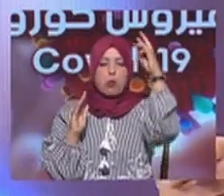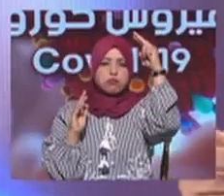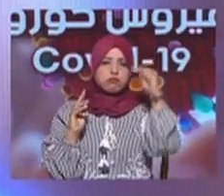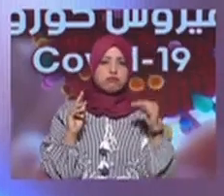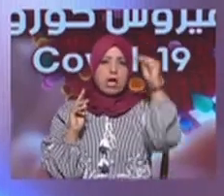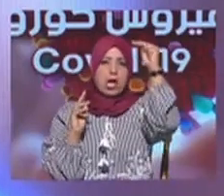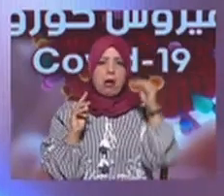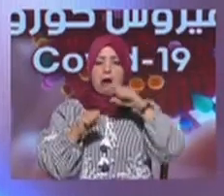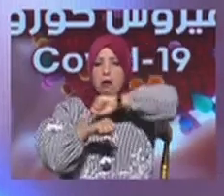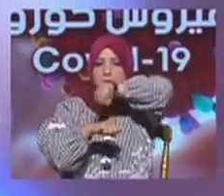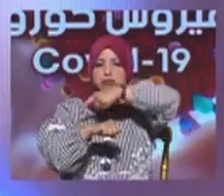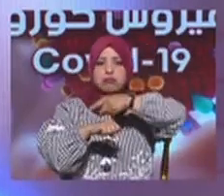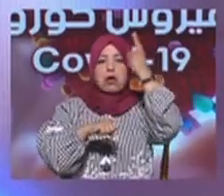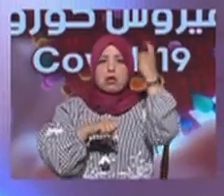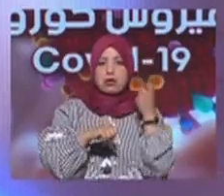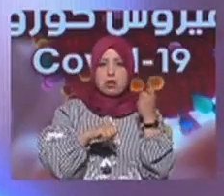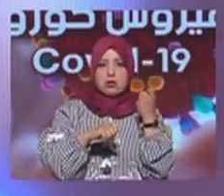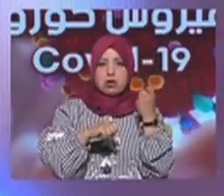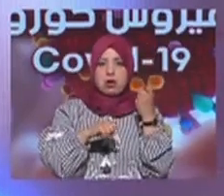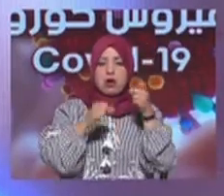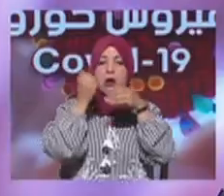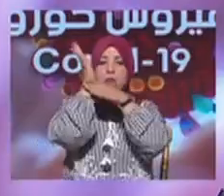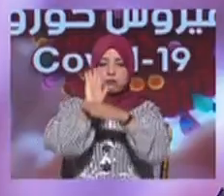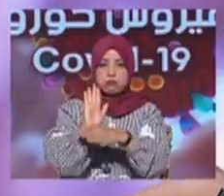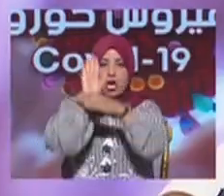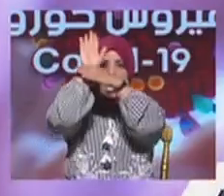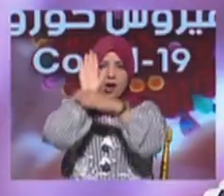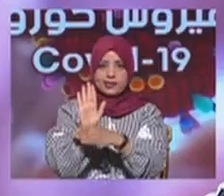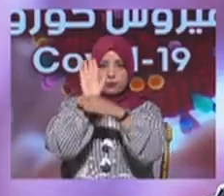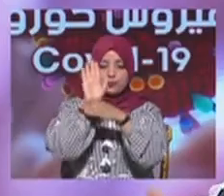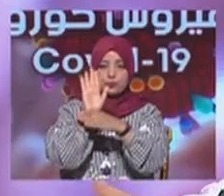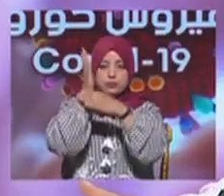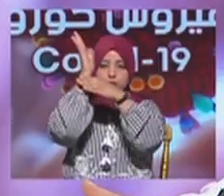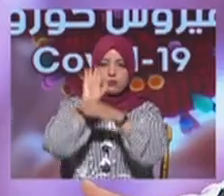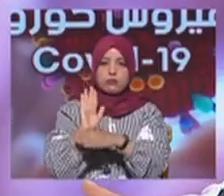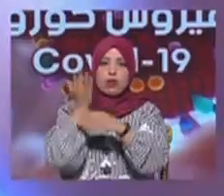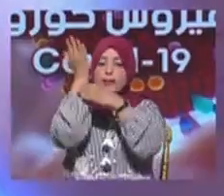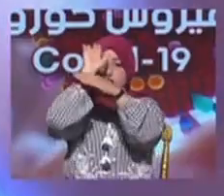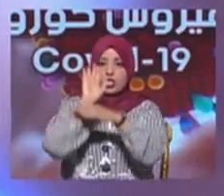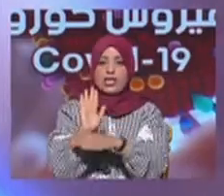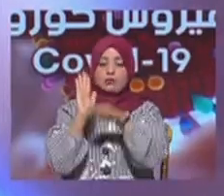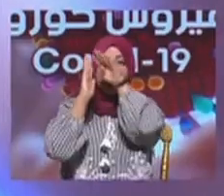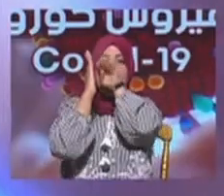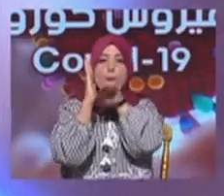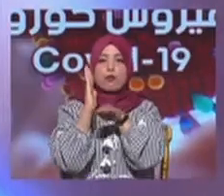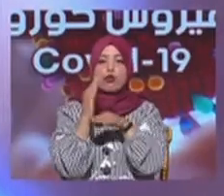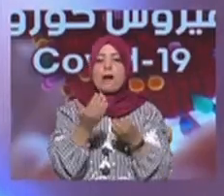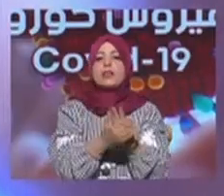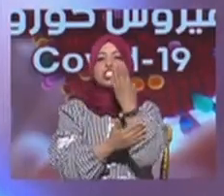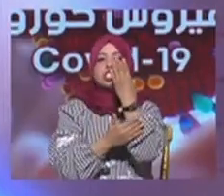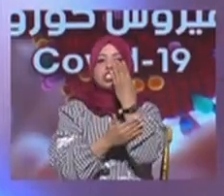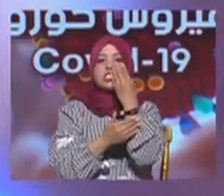لك لو سيكونساج معناتها سي اوتومات ديبوندون. سيتادير معناها كان يجيكم الاوتومات هذيا، كان يجينا الاوتومات هذيا هاني قلت لك 4 جين يتعاملوا